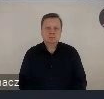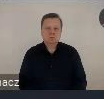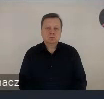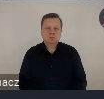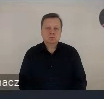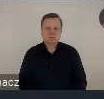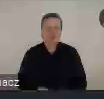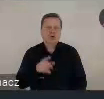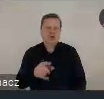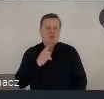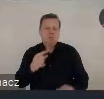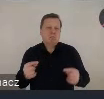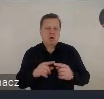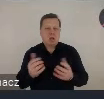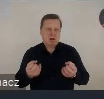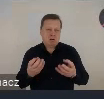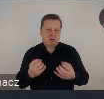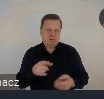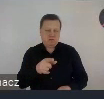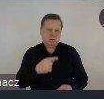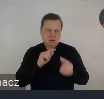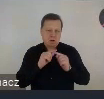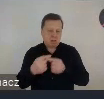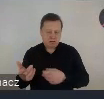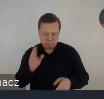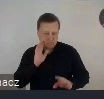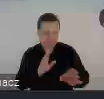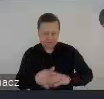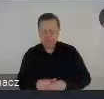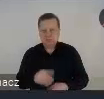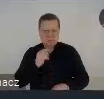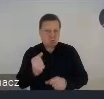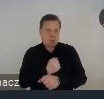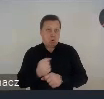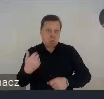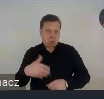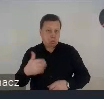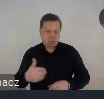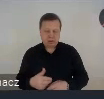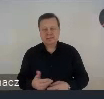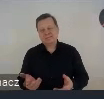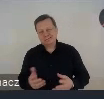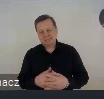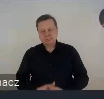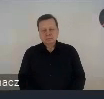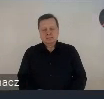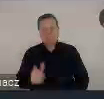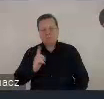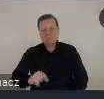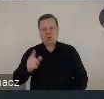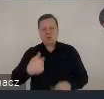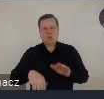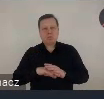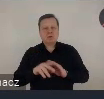pojęcie prawnicze. Może to się wydawać takie dosyć poważne i poważnie brzmiące. Osoba